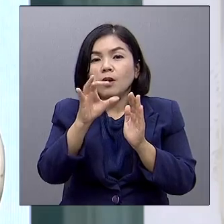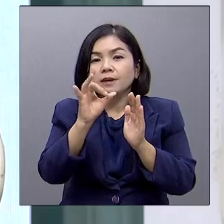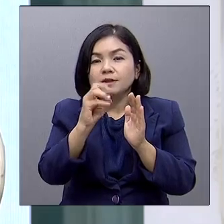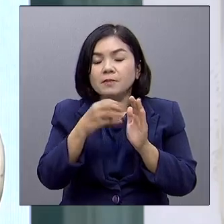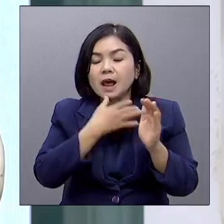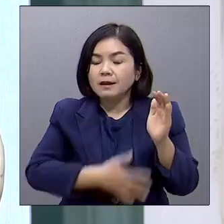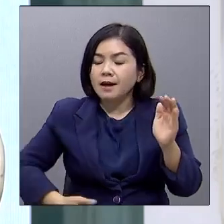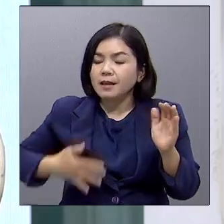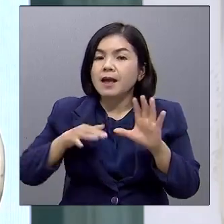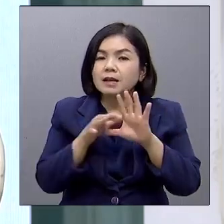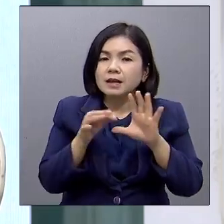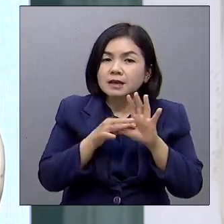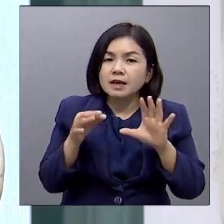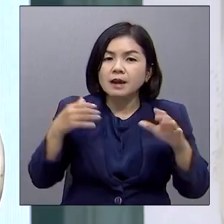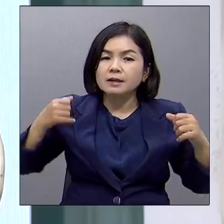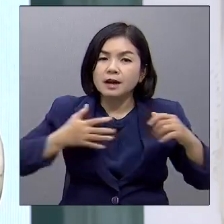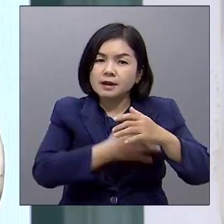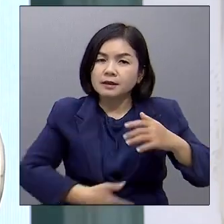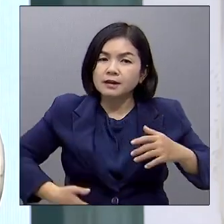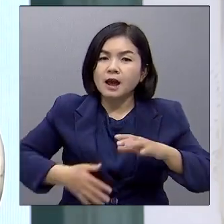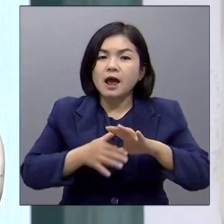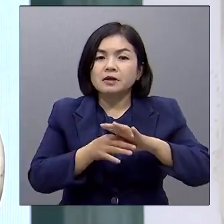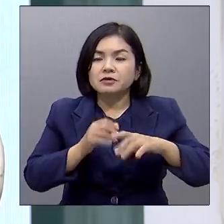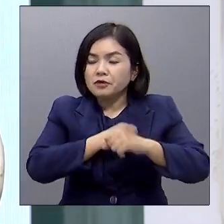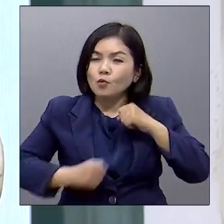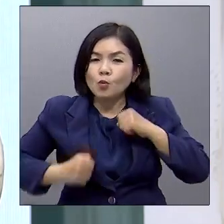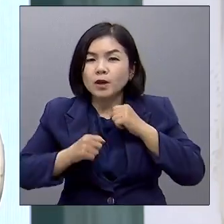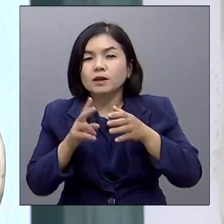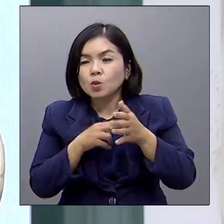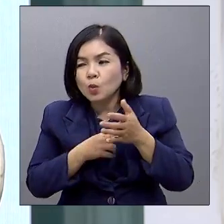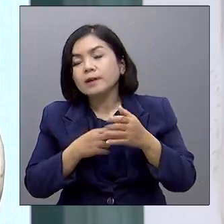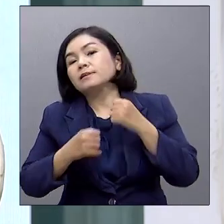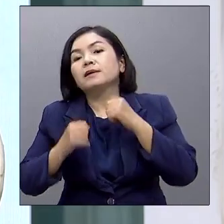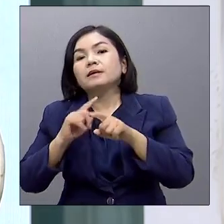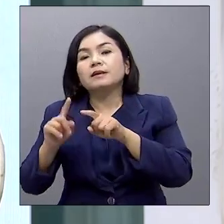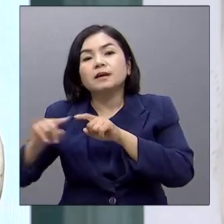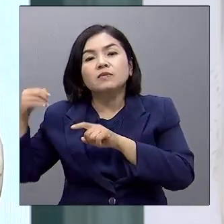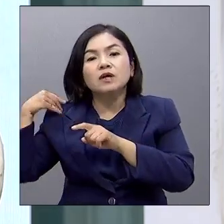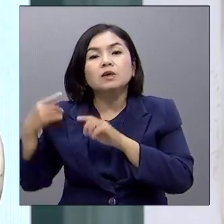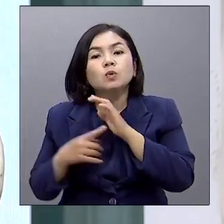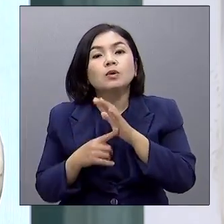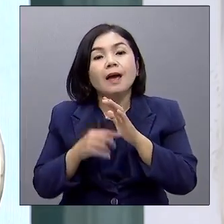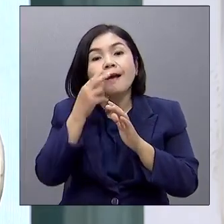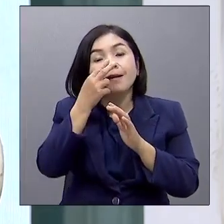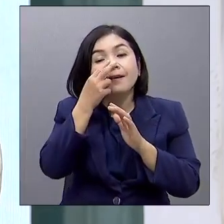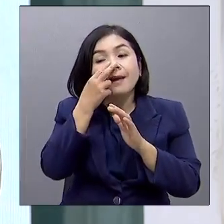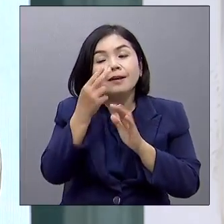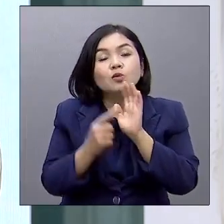กายกรัเน้อสร้างได้มการเคื่อนไวอย่กิจจรรในตัวอย่เมื่อกี้ของ seriousness